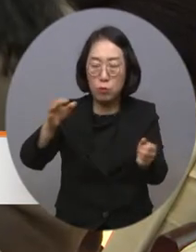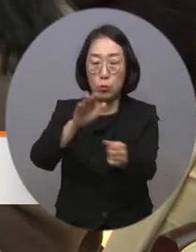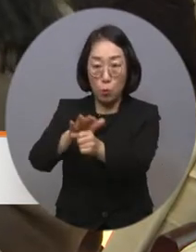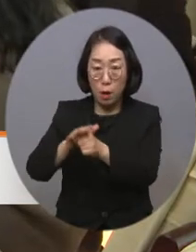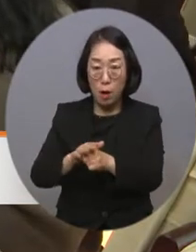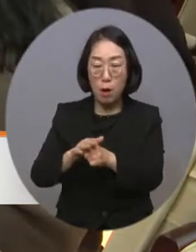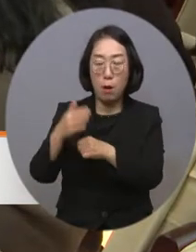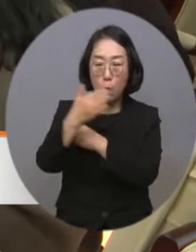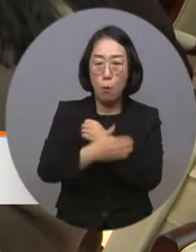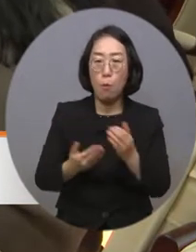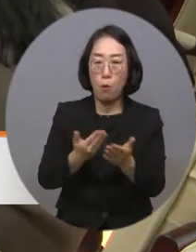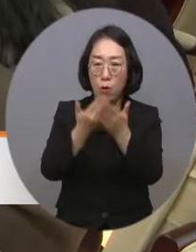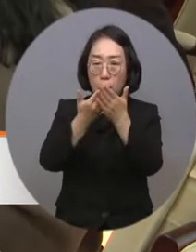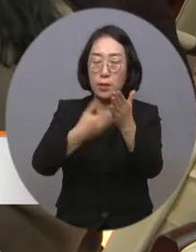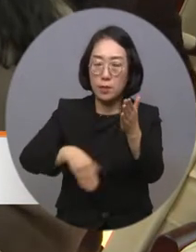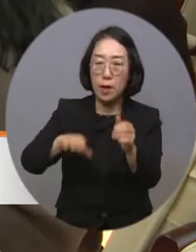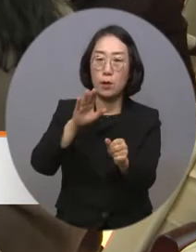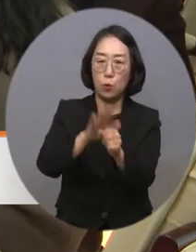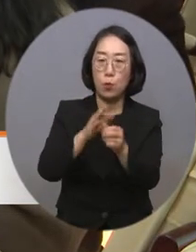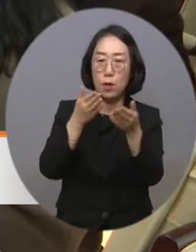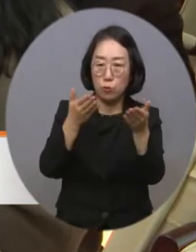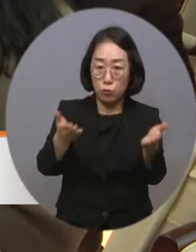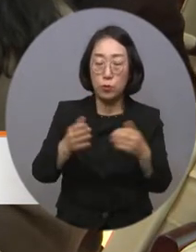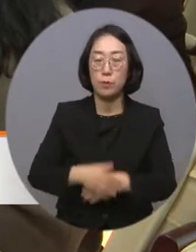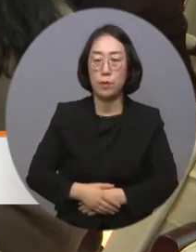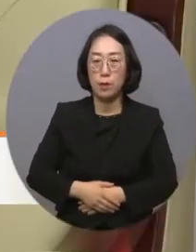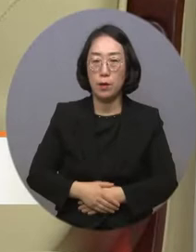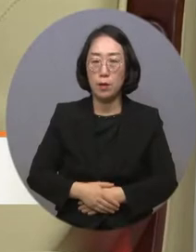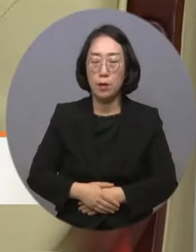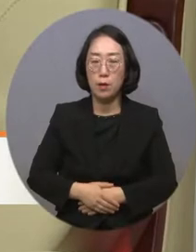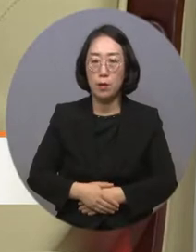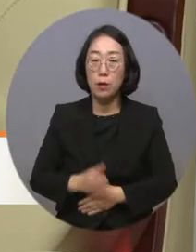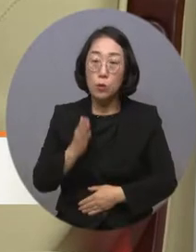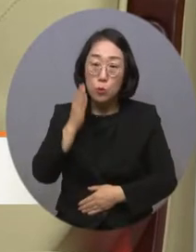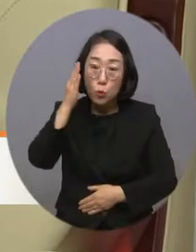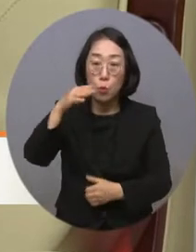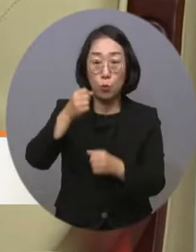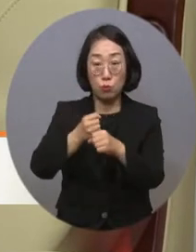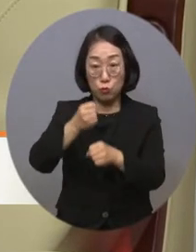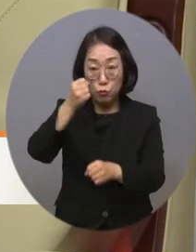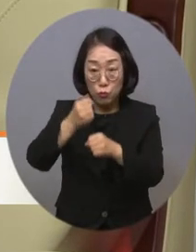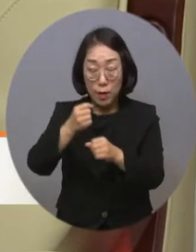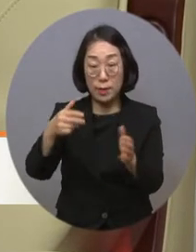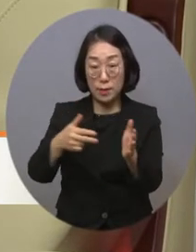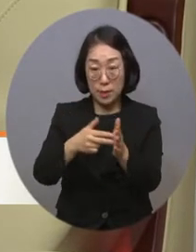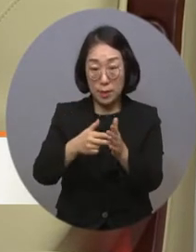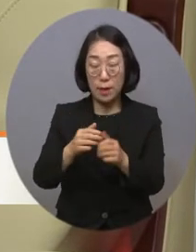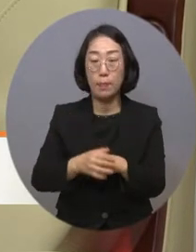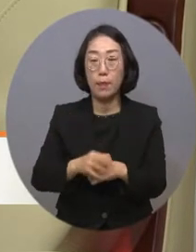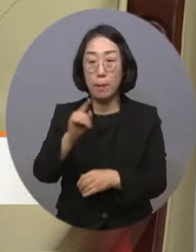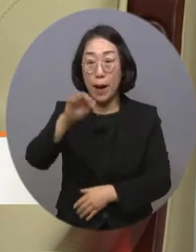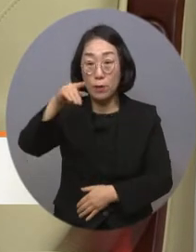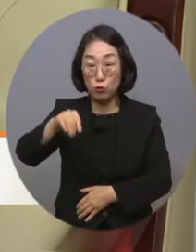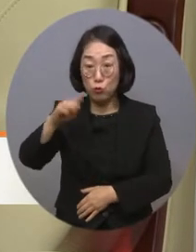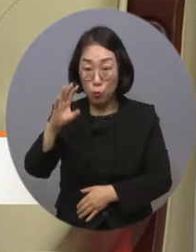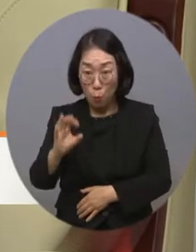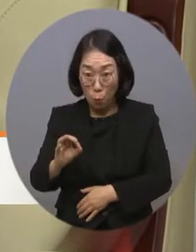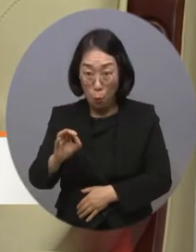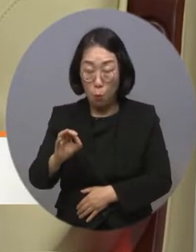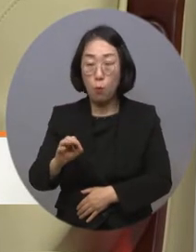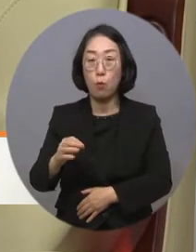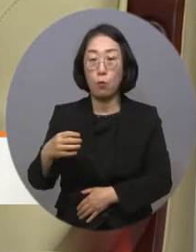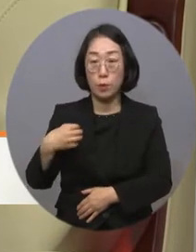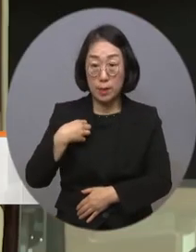건강한 성장을 지원했습니다. 초록우산 어린이재단 박수봉 전남지역본부장은 지난 8일 여수시를